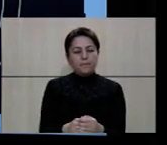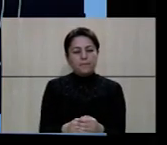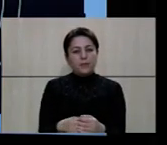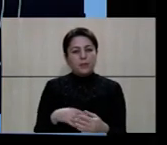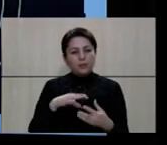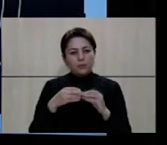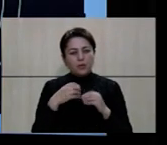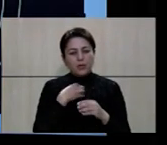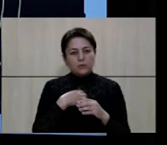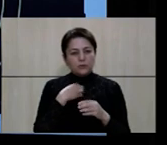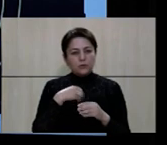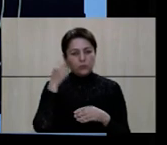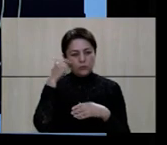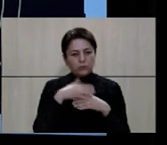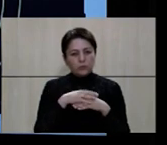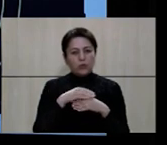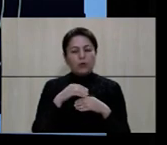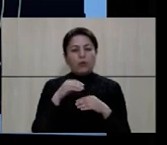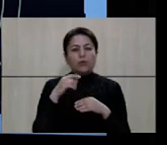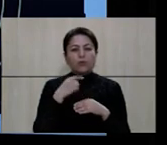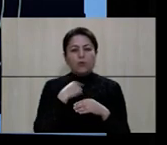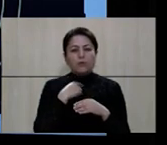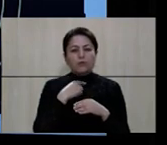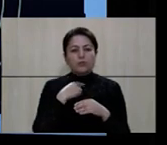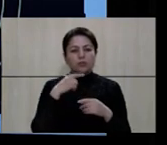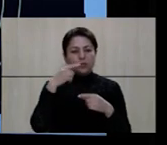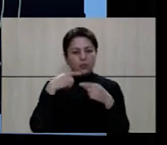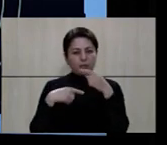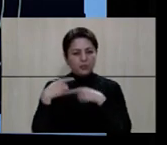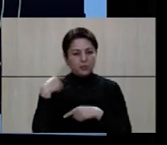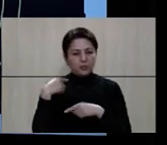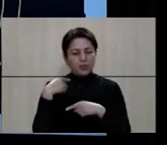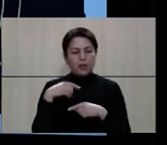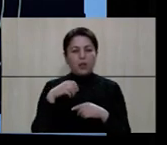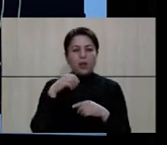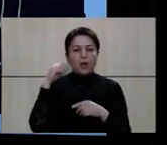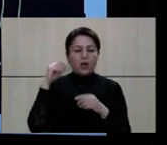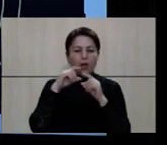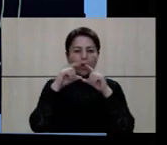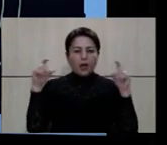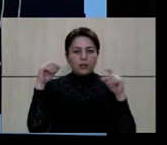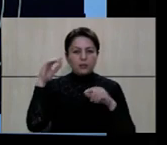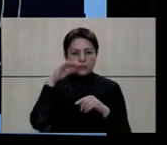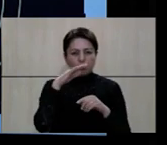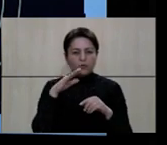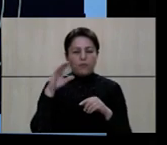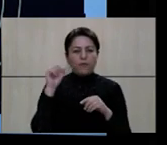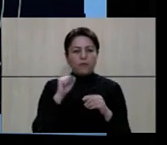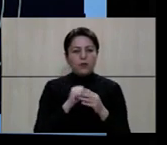Demak, asosiy tushunchalarimiz tovush, ya'ni tovushning qaytishi, aks sado hamda exolot.